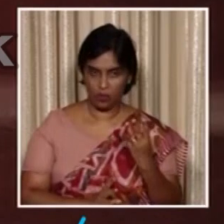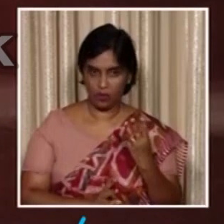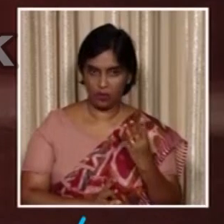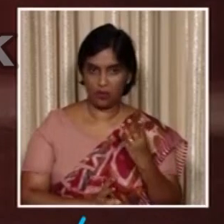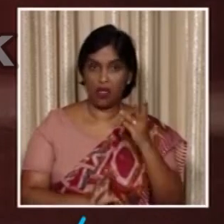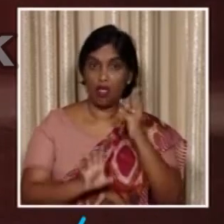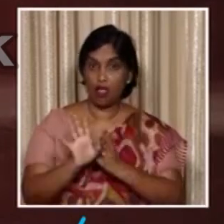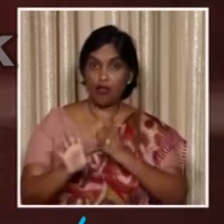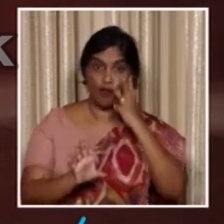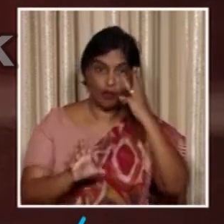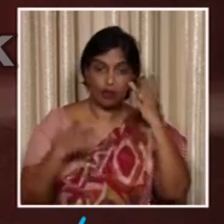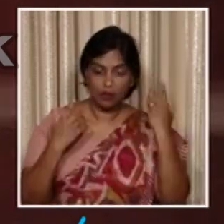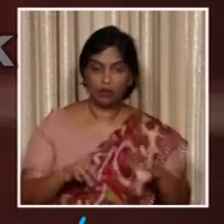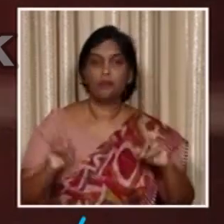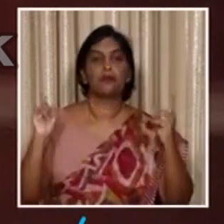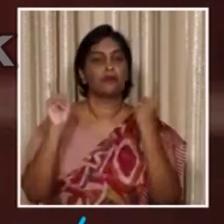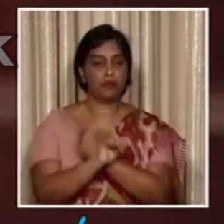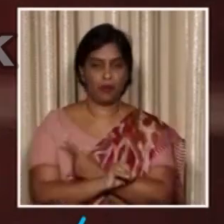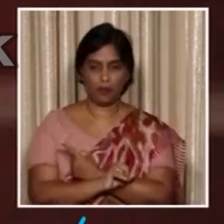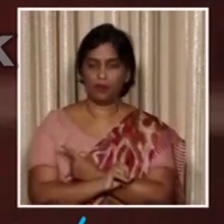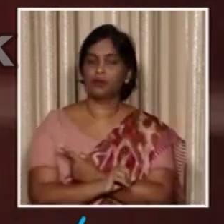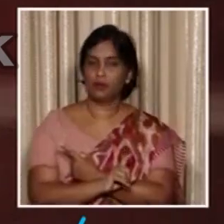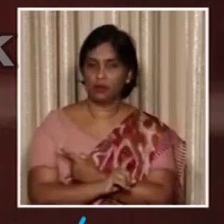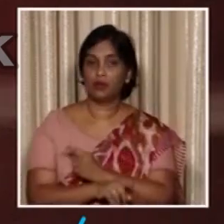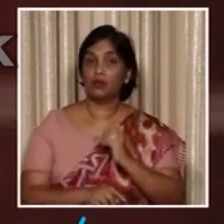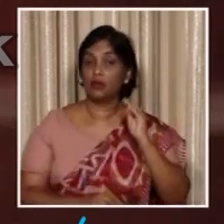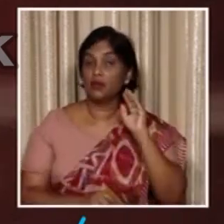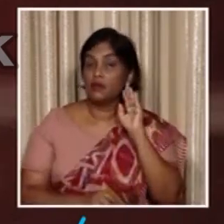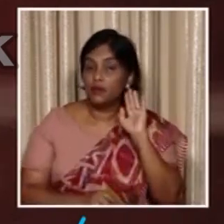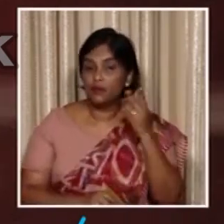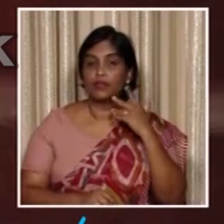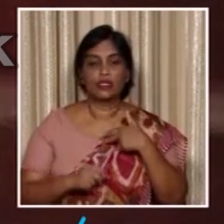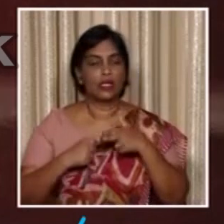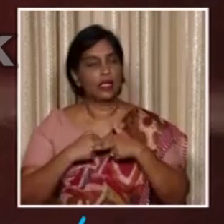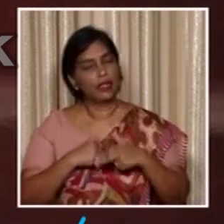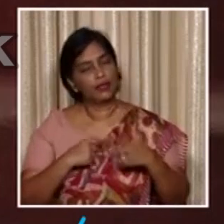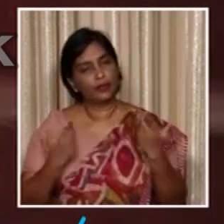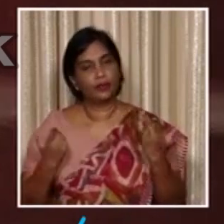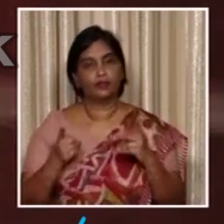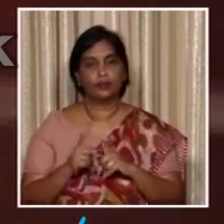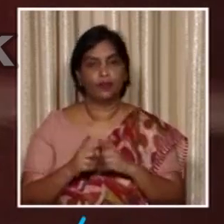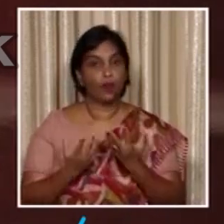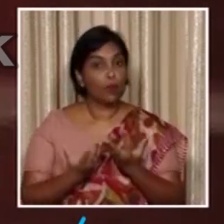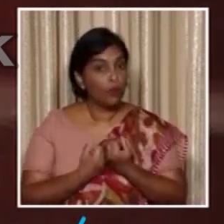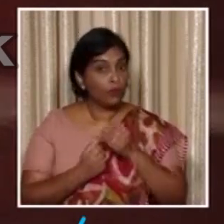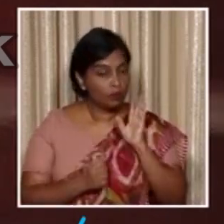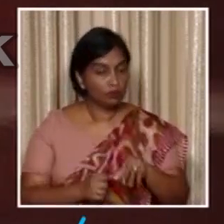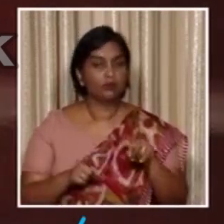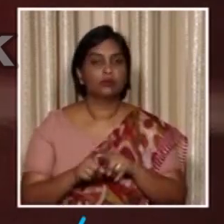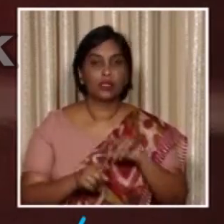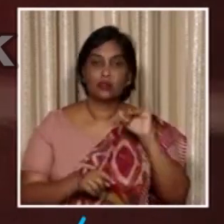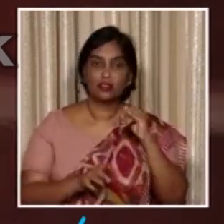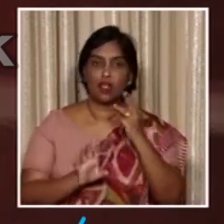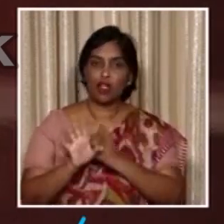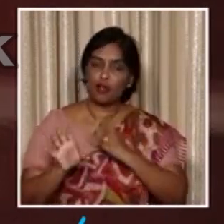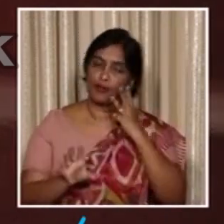ඒ වසර 3 ගියාට පස්සේ උන්ට මාරුවෙන් ලබා දෙනවා. සුවිශේෂ හේතු හෝ අවශ්‍යතාවයන් මත සමහරලාට